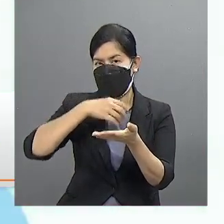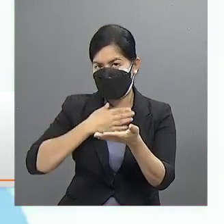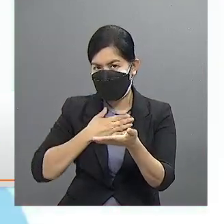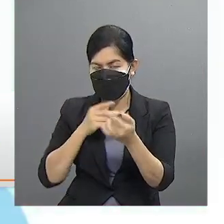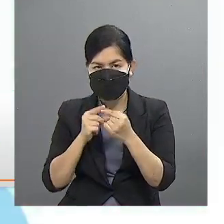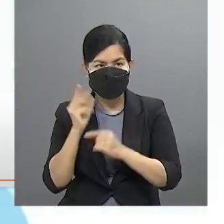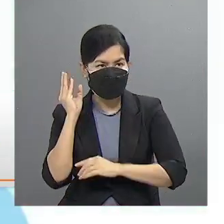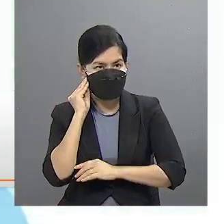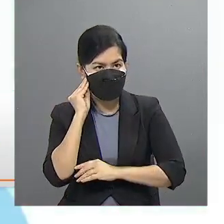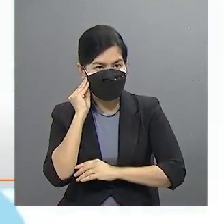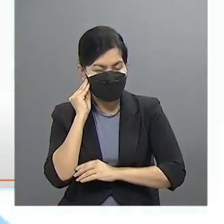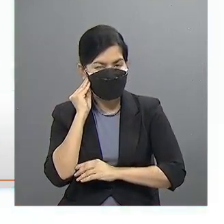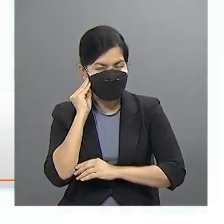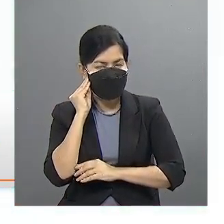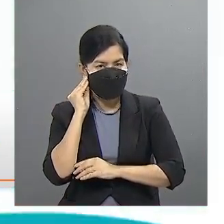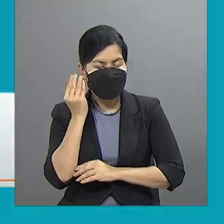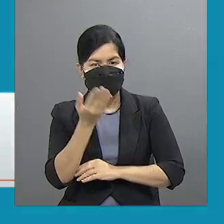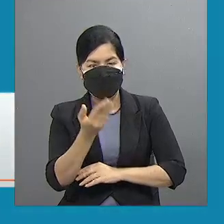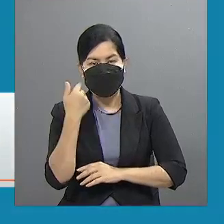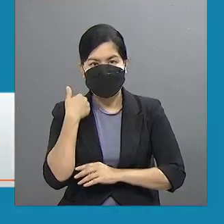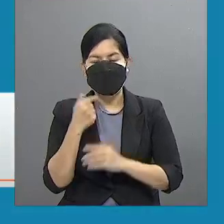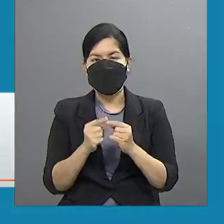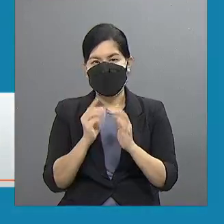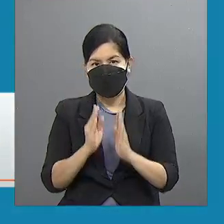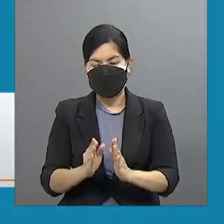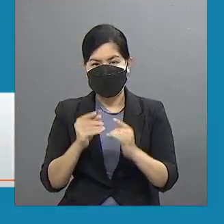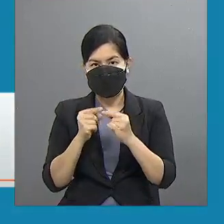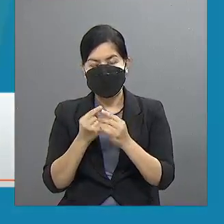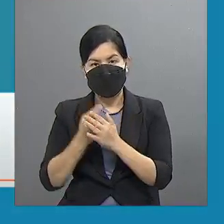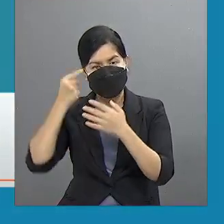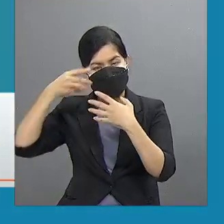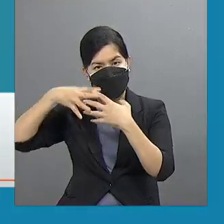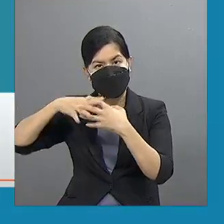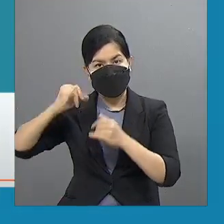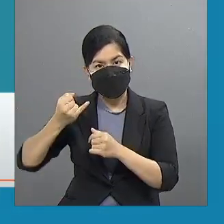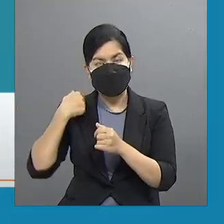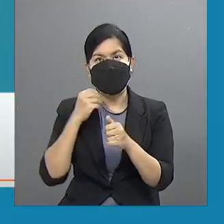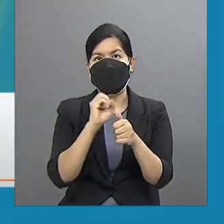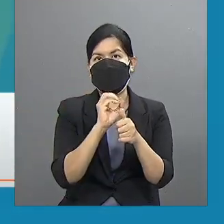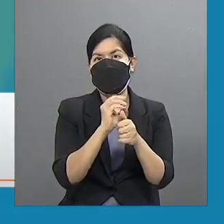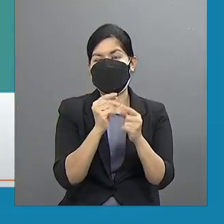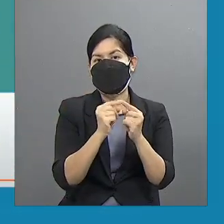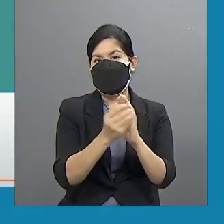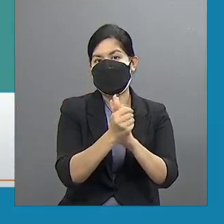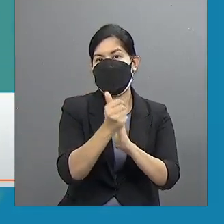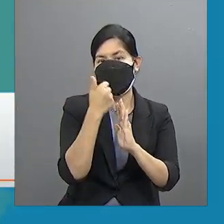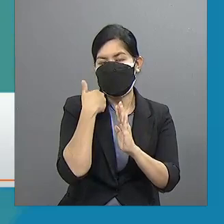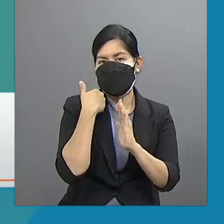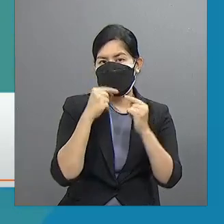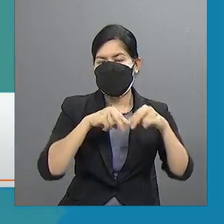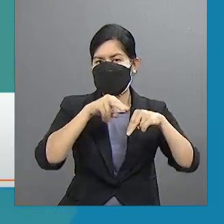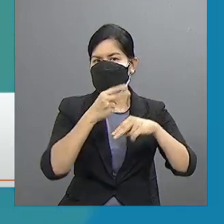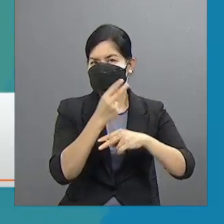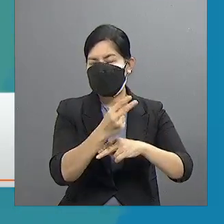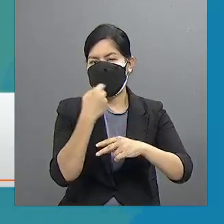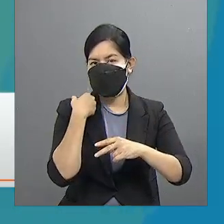นี่ยนะครับพออัดเสร็จปั๊บก็จะมีนักจิตวิทยาเนี่ยเข้ามาตรวจนะครับแล้วก็ให้ฟีดแบ็กครับผมประมาณนี้ครับ ซึ่งในขั้นตอ